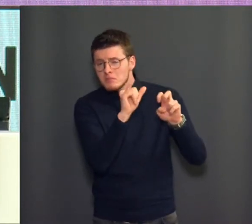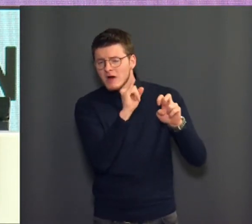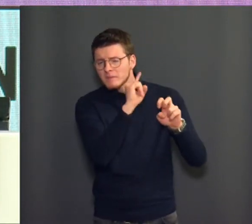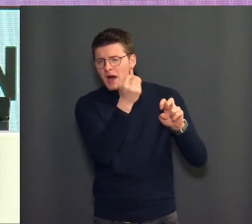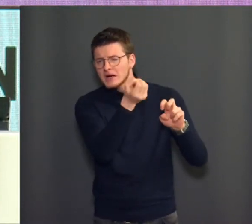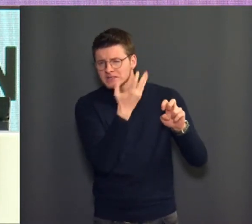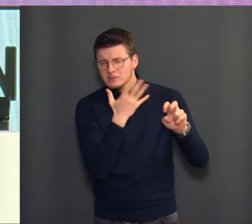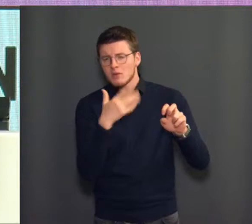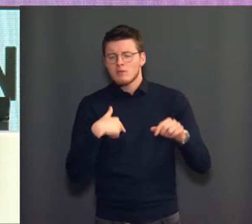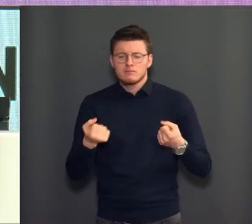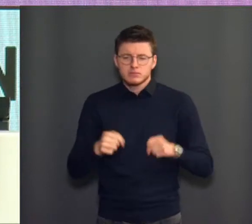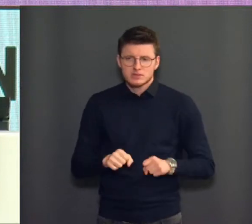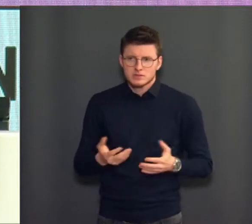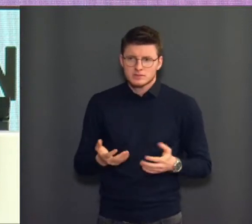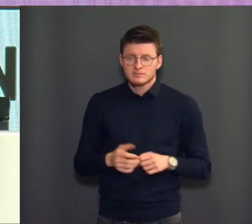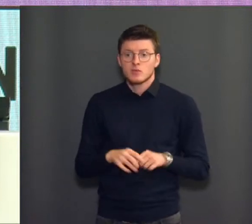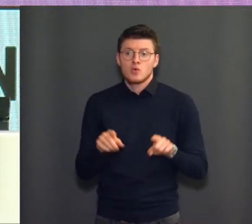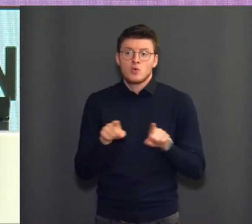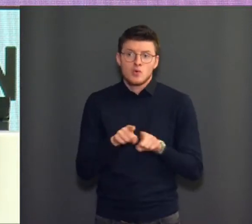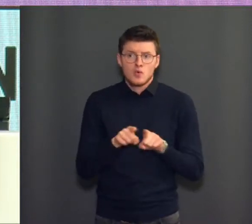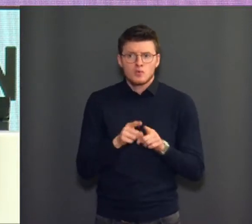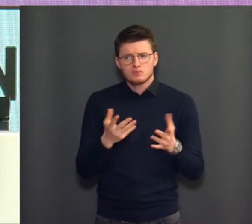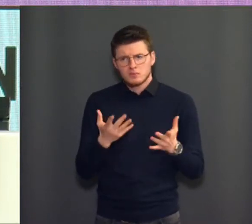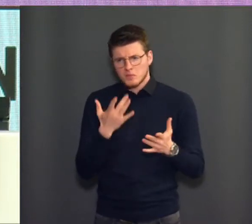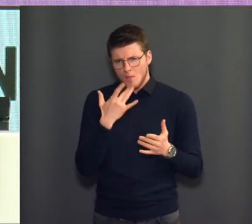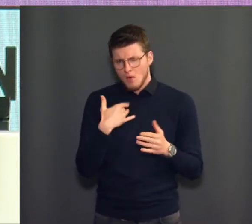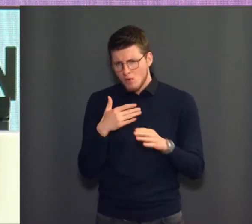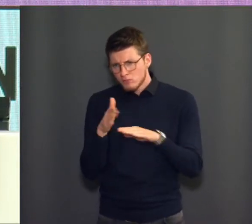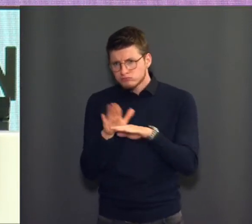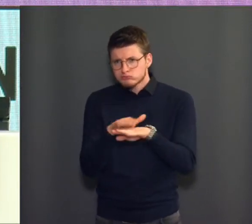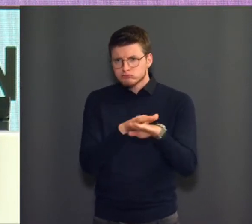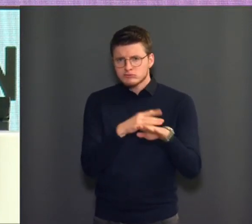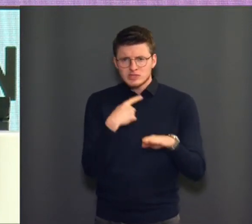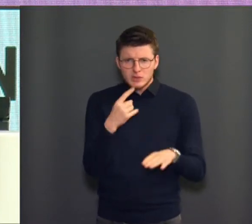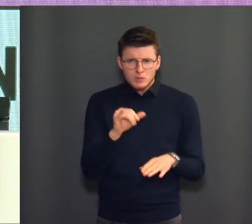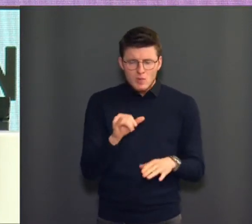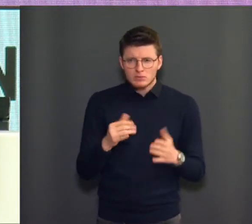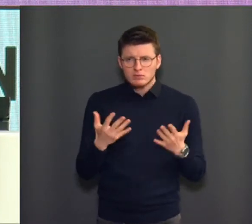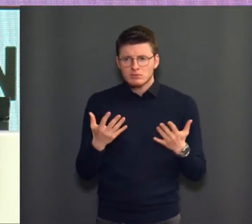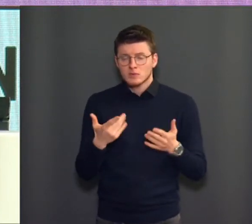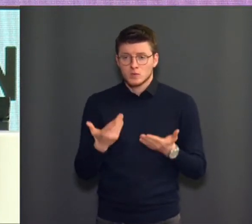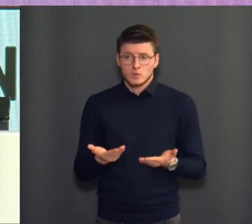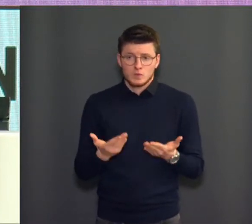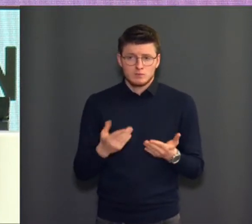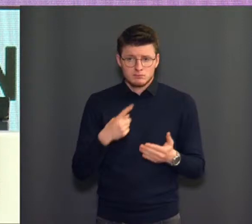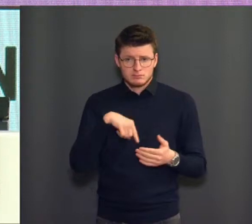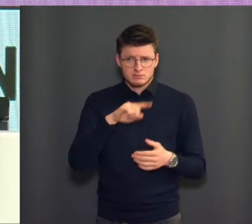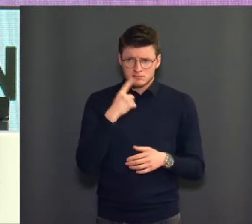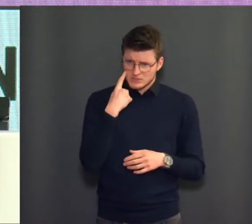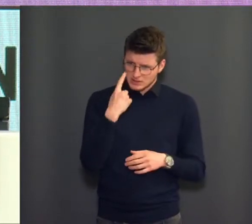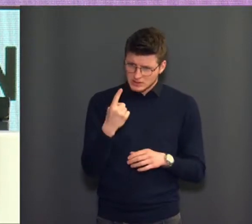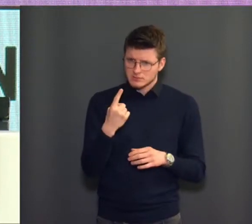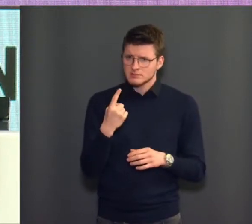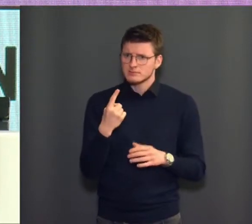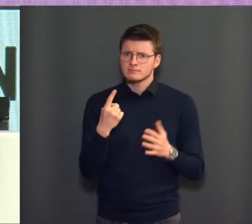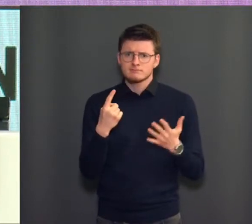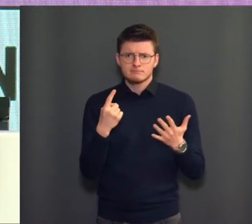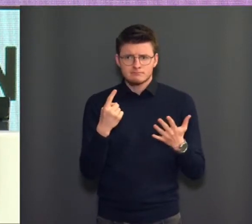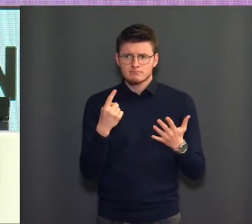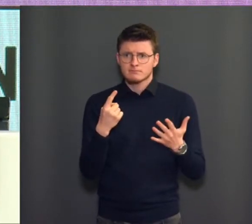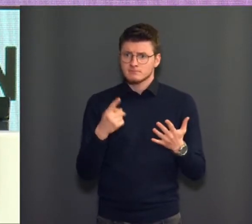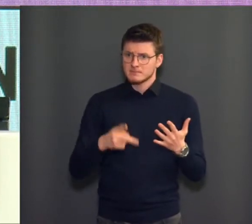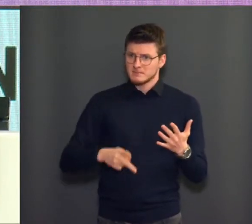ik er nog benadrukken dat we merken dat een overweldigende meerderheid van de